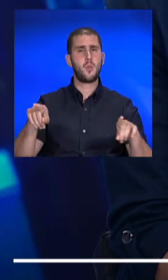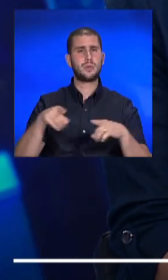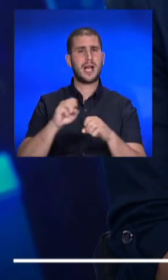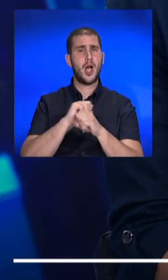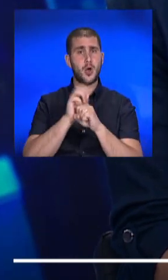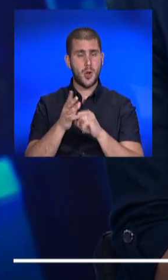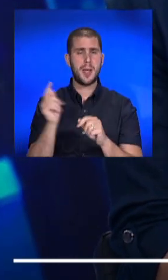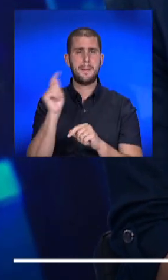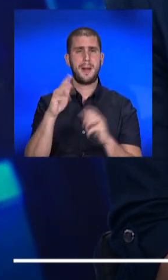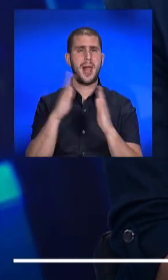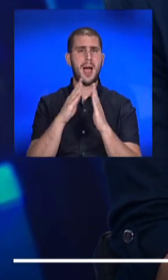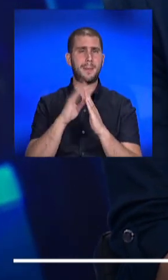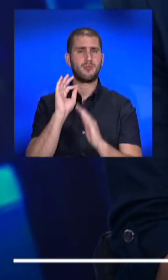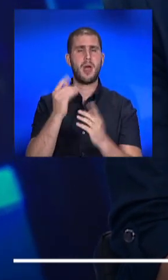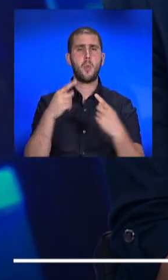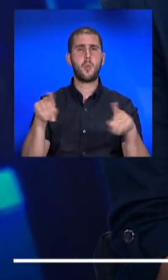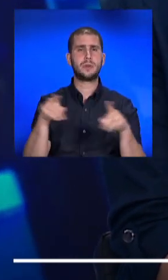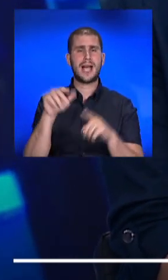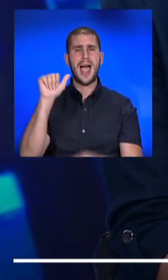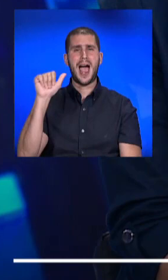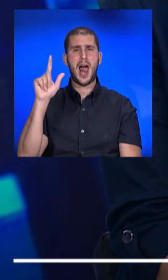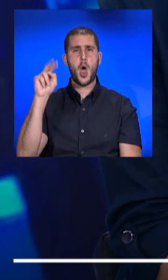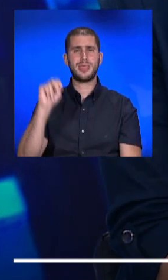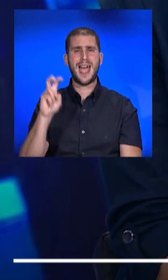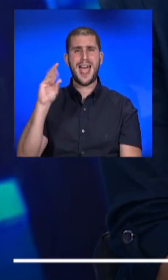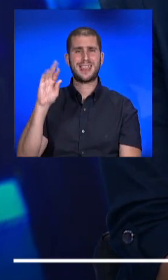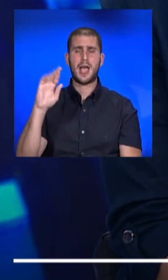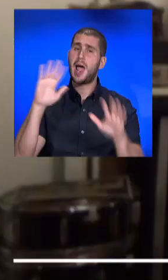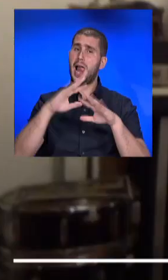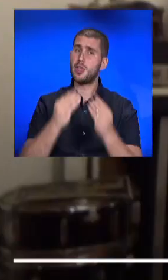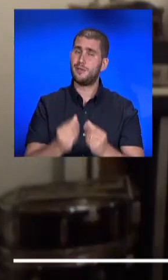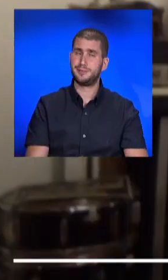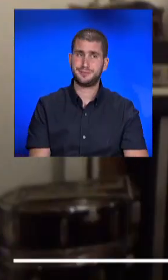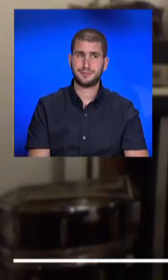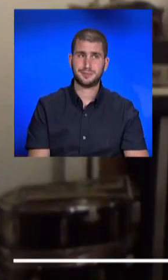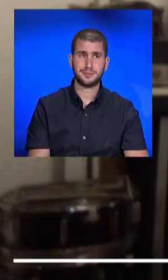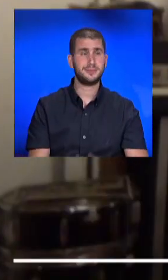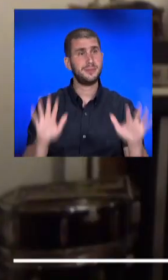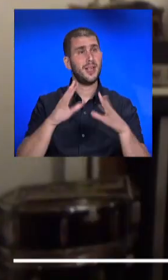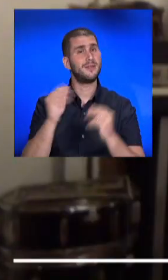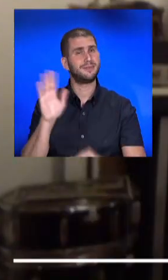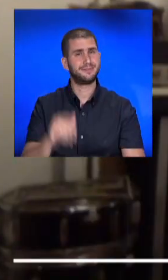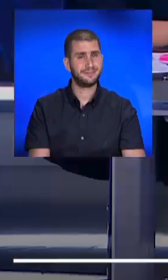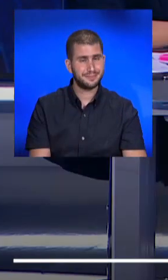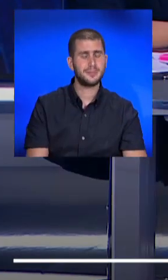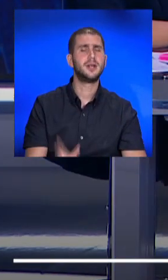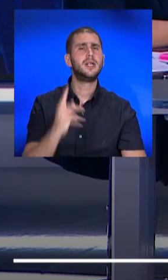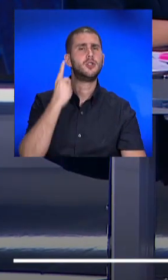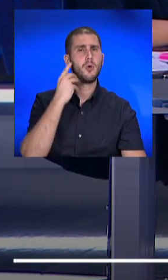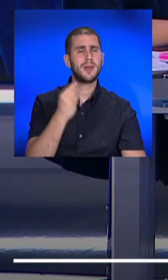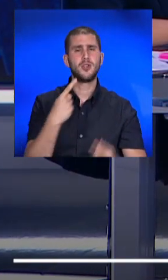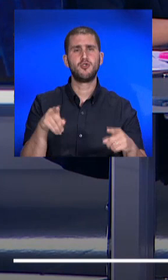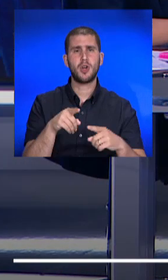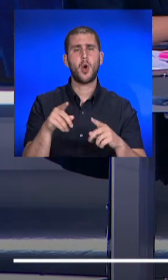מגיעה לבית של המוזיקאי אלון עדר. לילה טוב. ירומי. עוד מעט נשמע את השיר